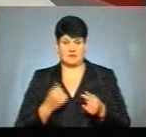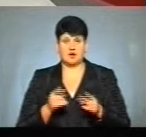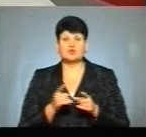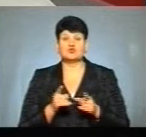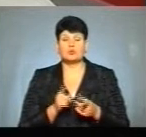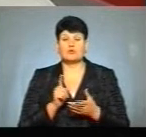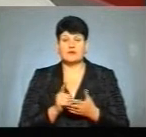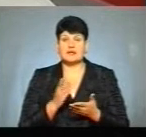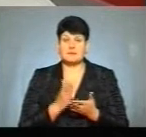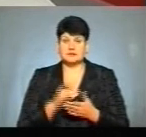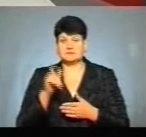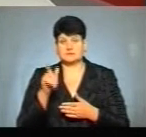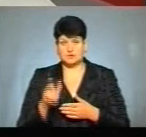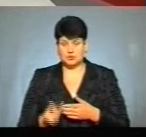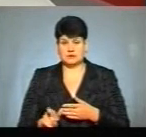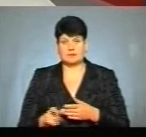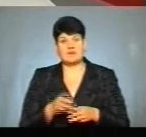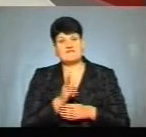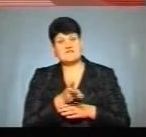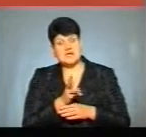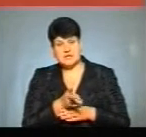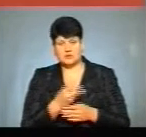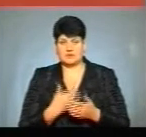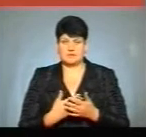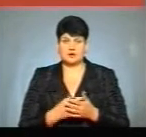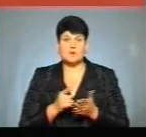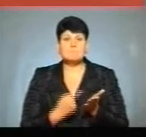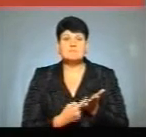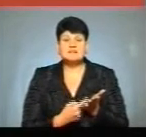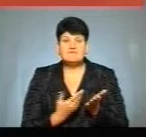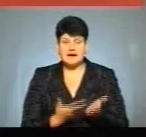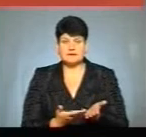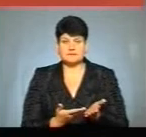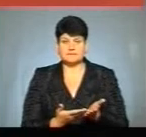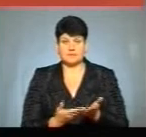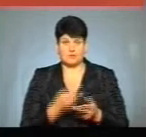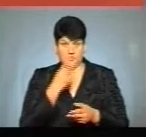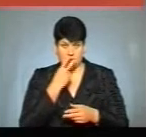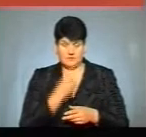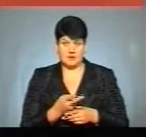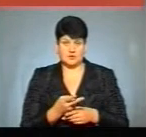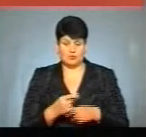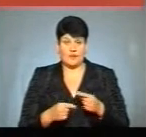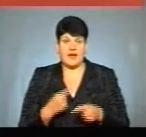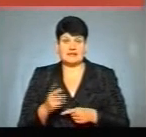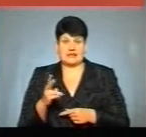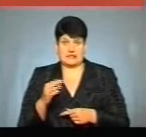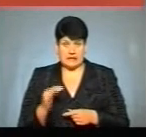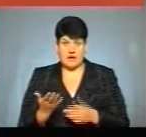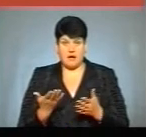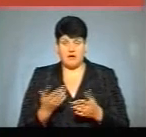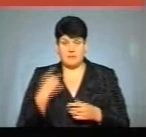повинна мати жертва, можливо, відеозаписи, щоб все ж таки підтвердились, бо фізично так ми бачимо фізичні наслідки насильства.